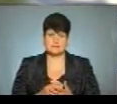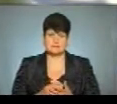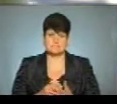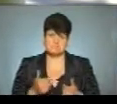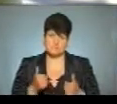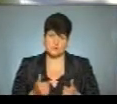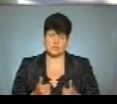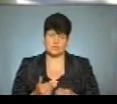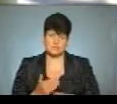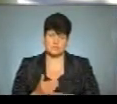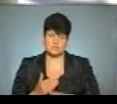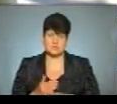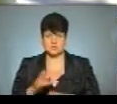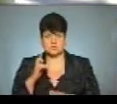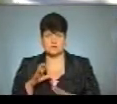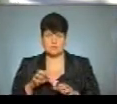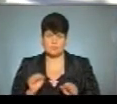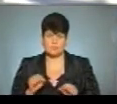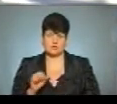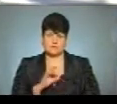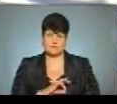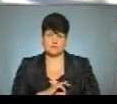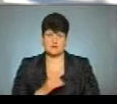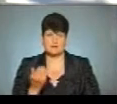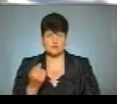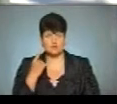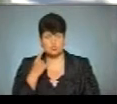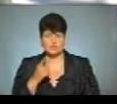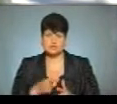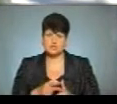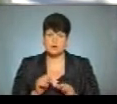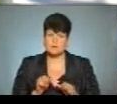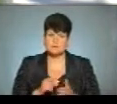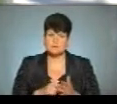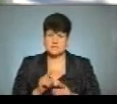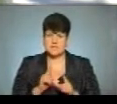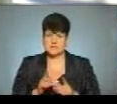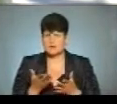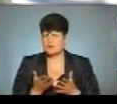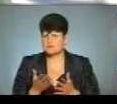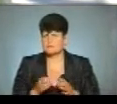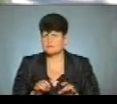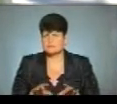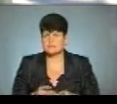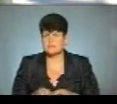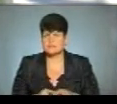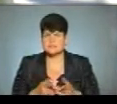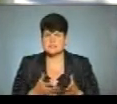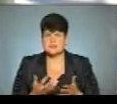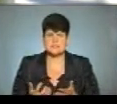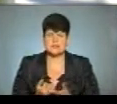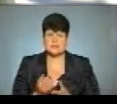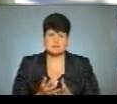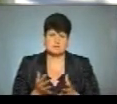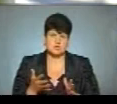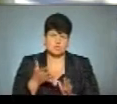ласішмо, то комунальні власності, які можна використовувати. На вашу думку, чи може міська рада якось врегулювати це і знайти